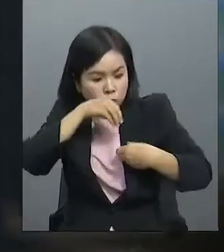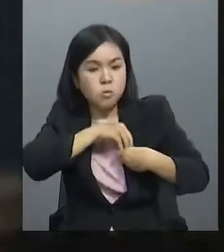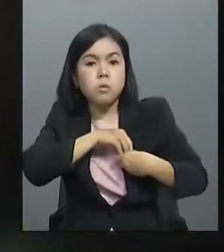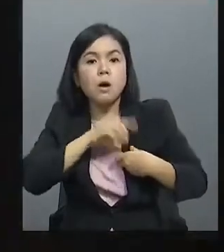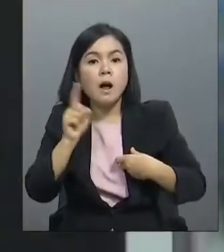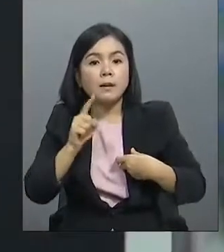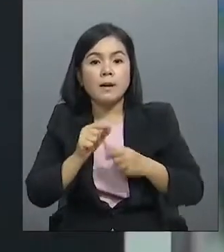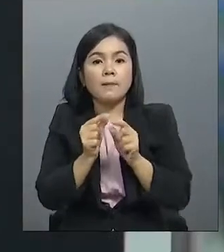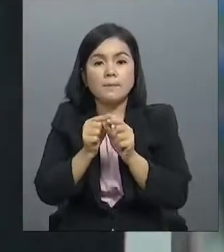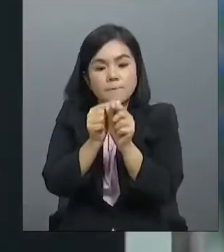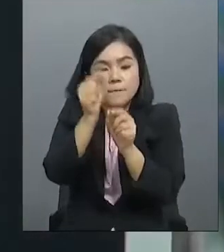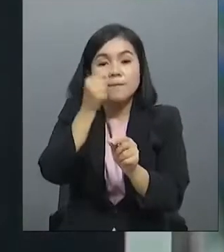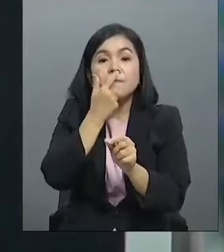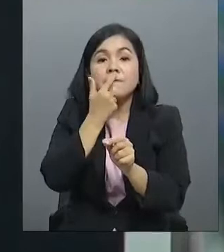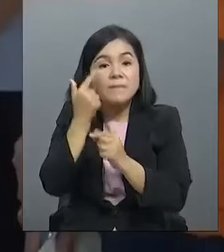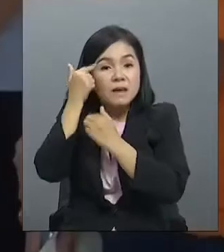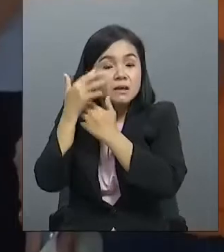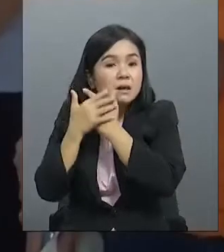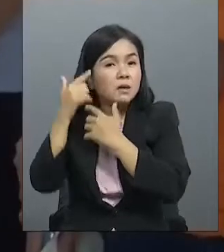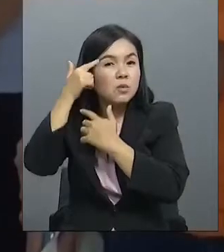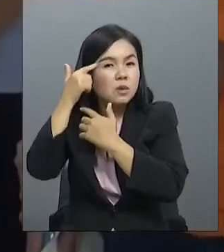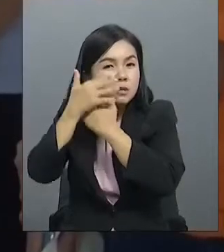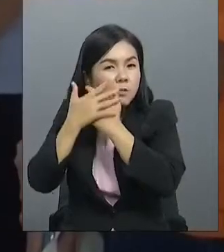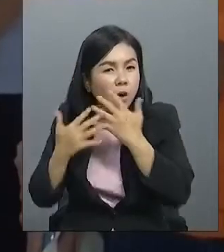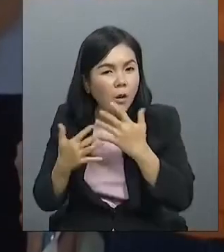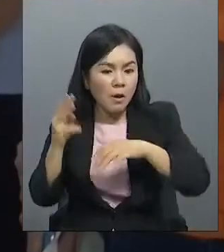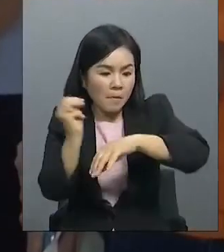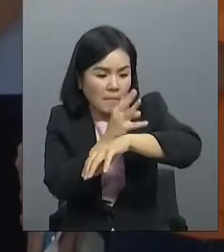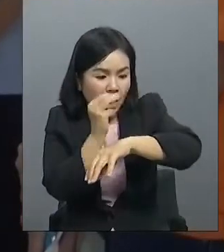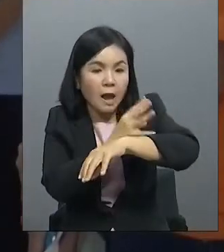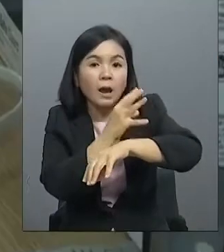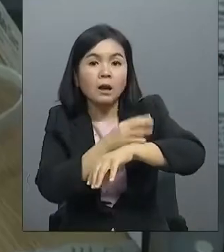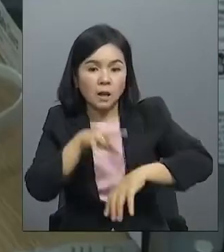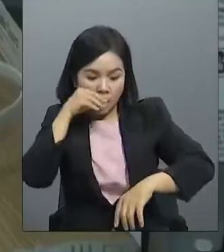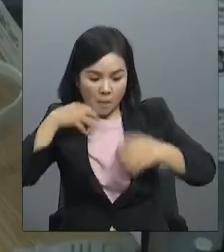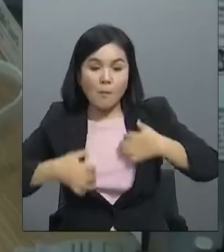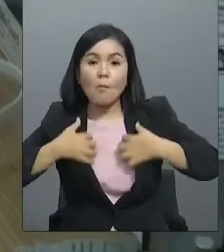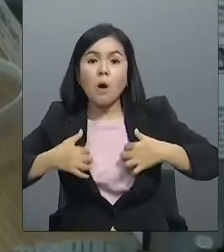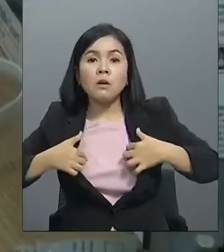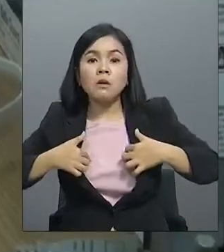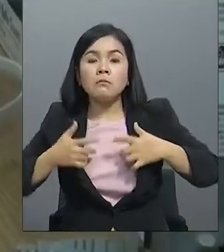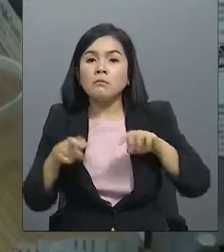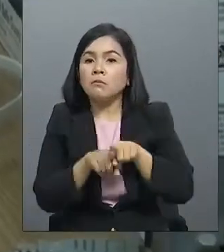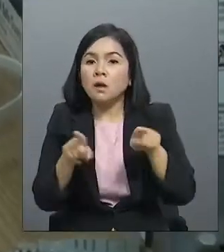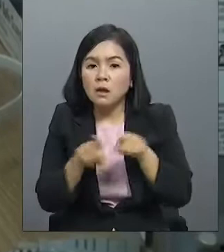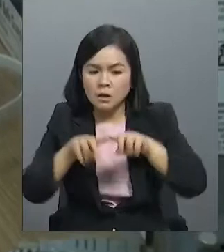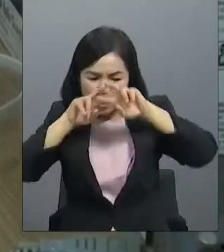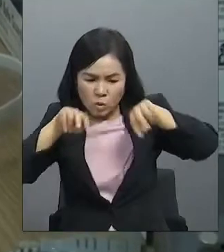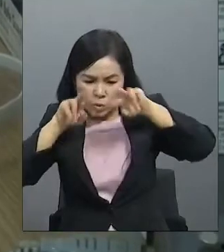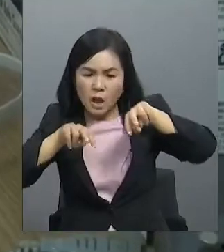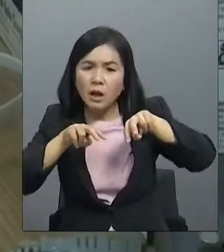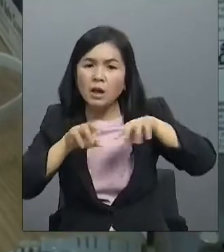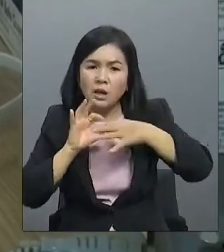นื้อหัวใจขาดเลือดรวมถึงมะเร็งในระบบทางเดินหายใจซึ่งอยู่ระหว่างการศึกษาว่ามีความสัมพันธ์กับฝุ่นควันภาคเ